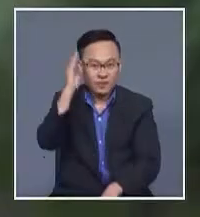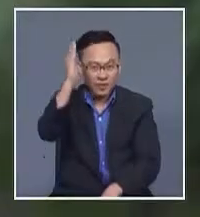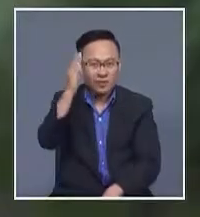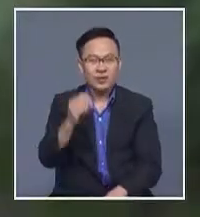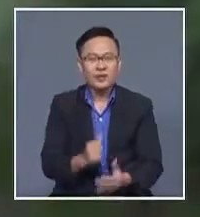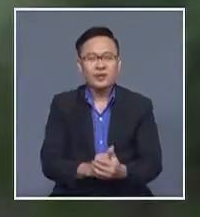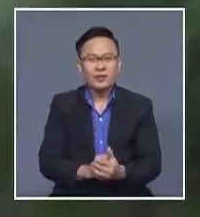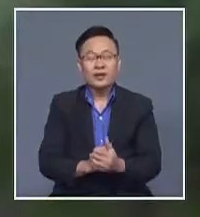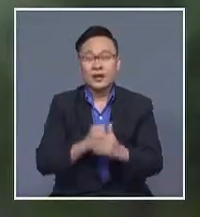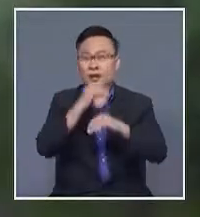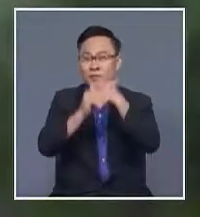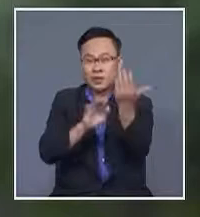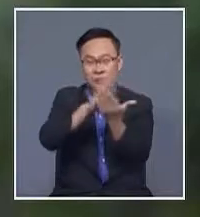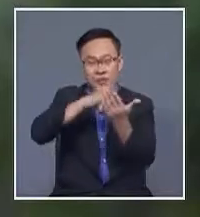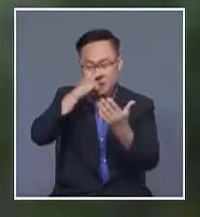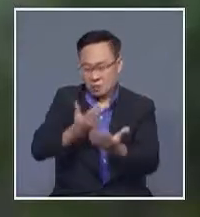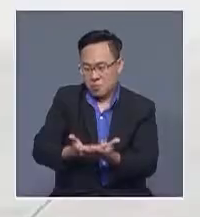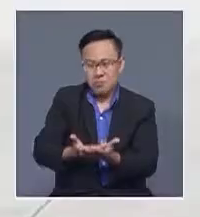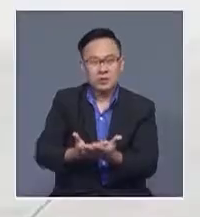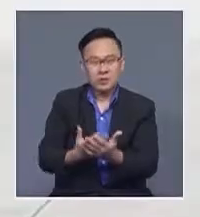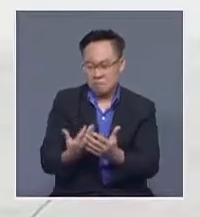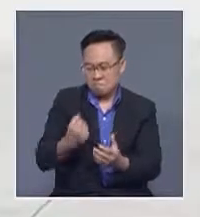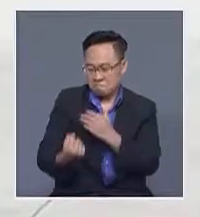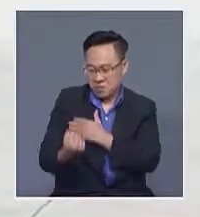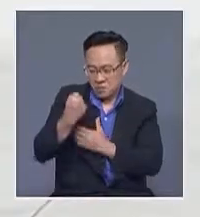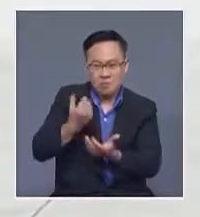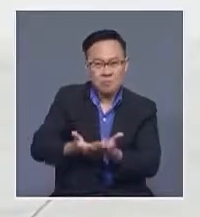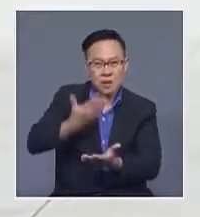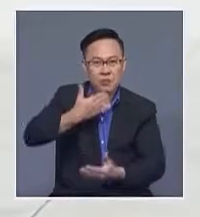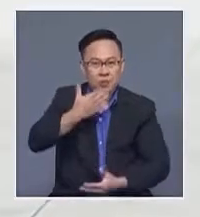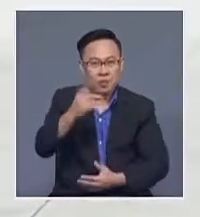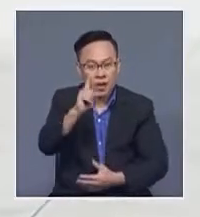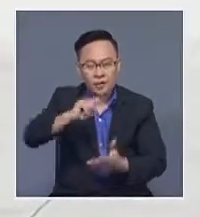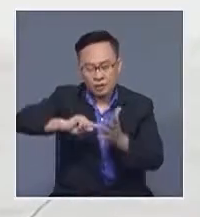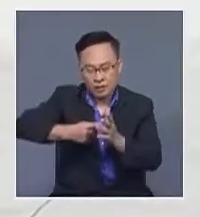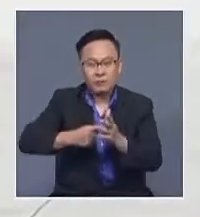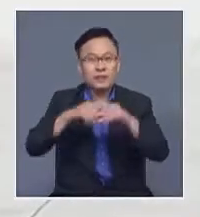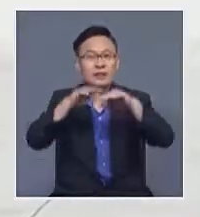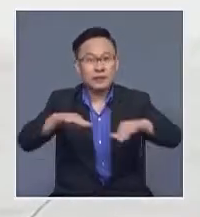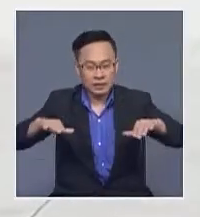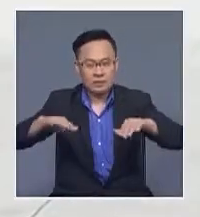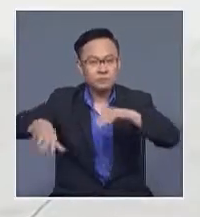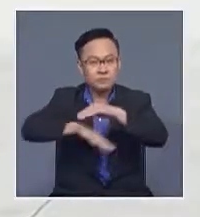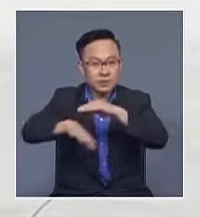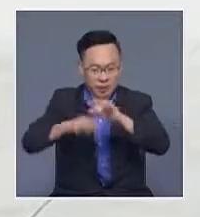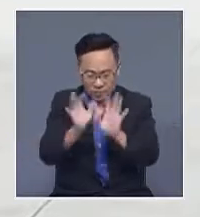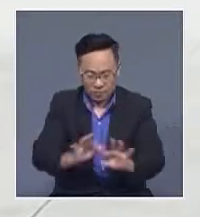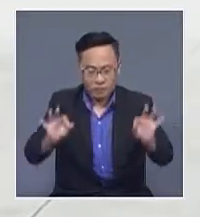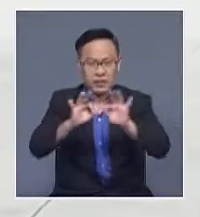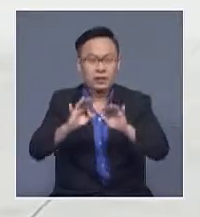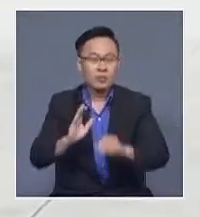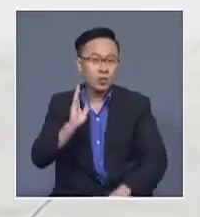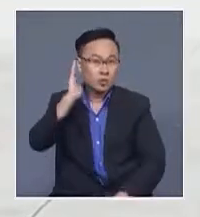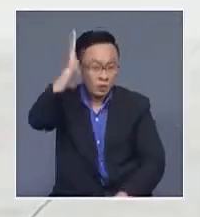ราะการพัฒนาประเทศไปสู่ความมั่งคั่งอย่างแข็งแรงและยั่งยืนนั้นควรเริ่มที่กลุ่มผู้คนจะมาเป็นกำลังหลักของประเทศในอนาคตนั่นก็คือเ